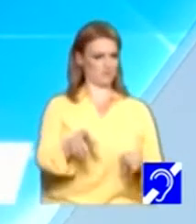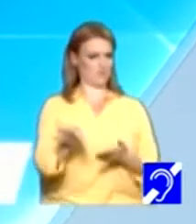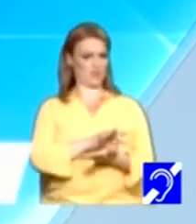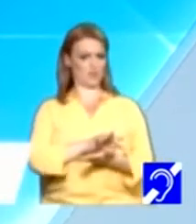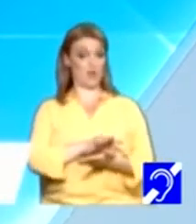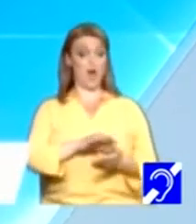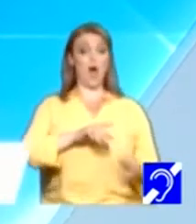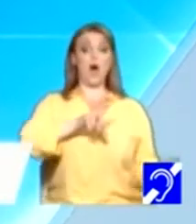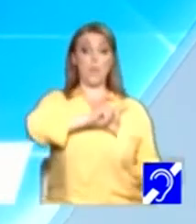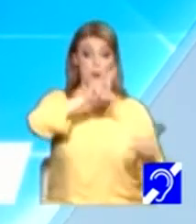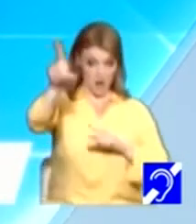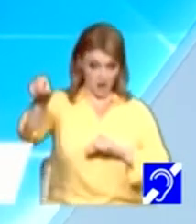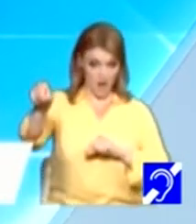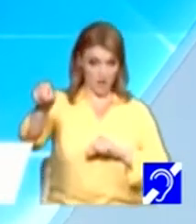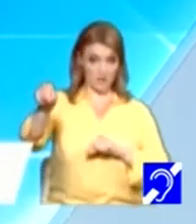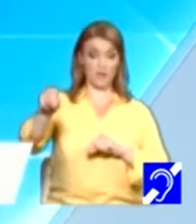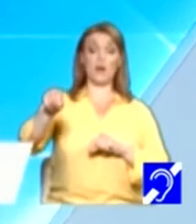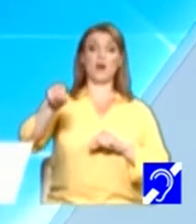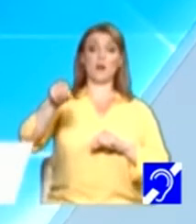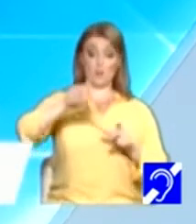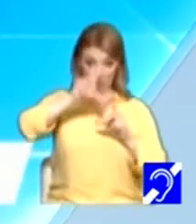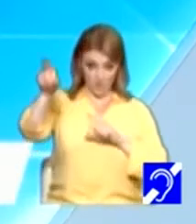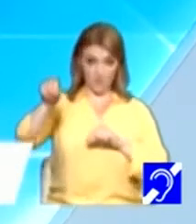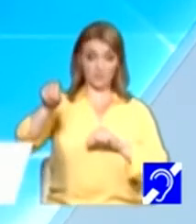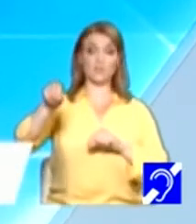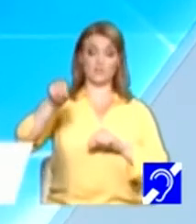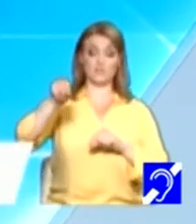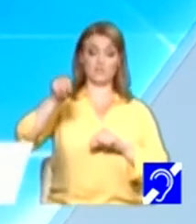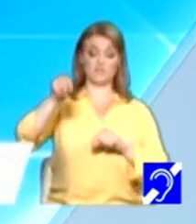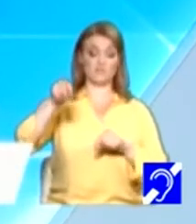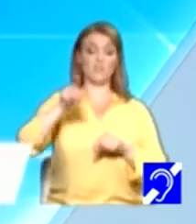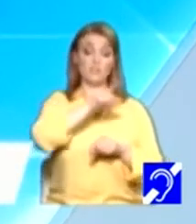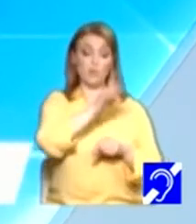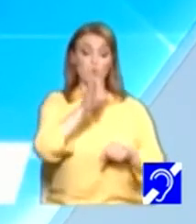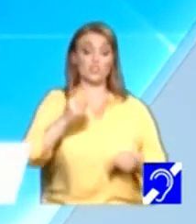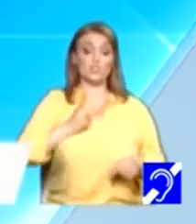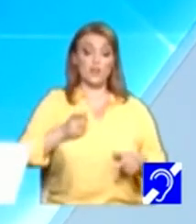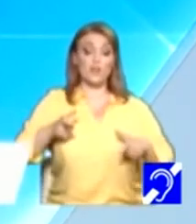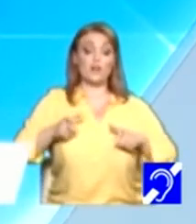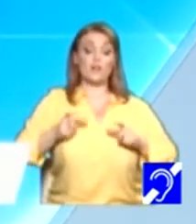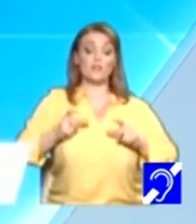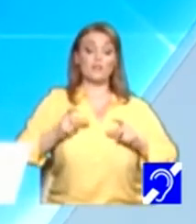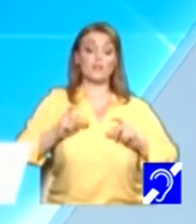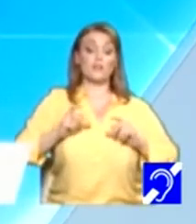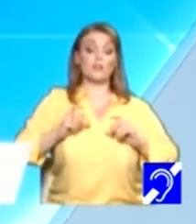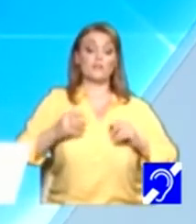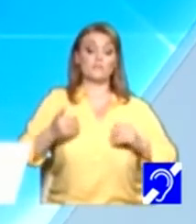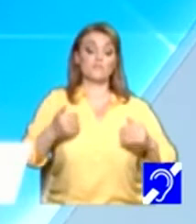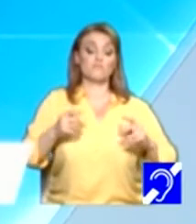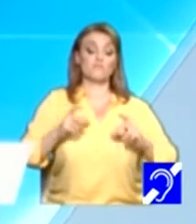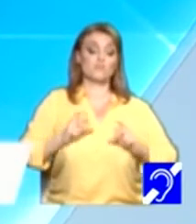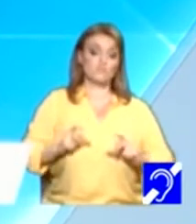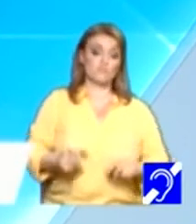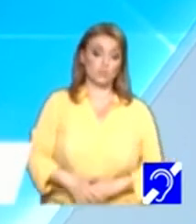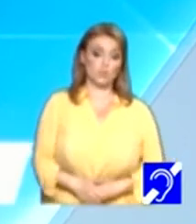Plecarea, vreau să-i garantez că l-așteaptă mari dezamăgiri când o să plece afară. Deci afară când e colaci în coadă, n-aleargă. Asta unul la